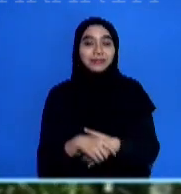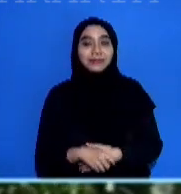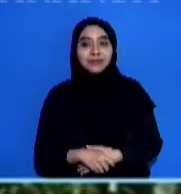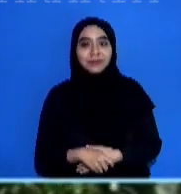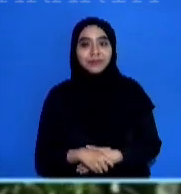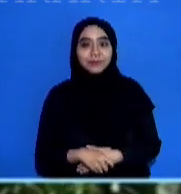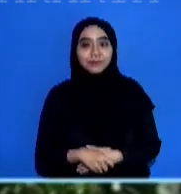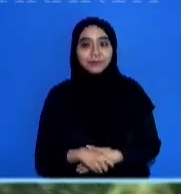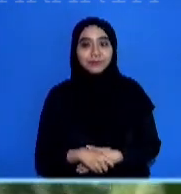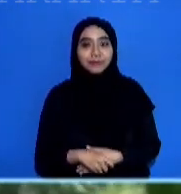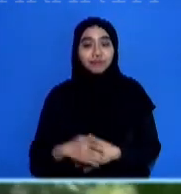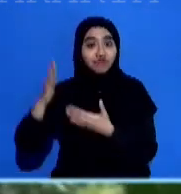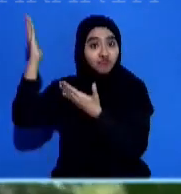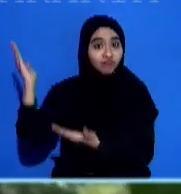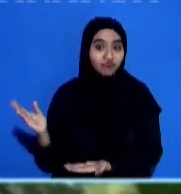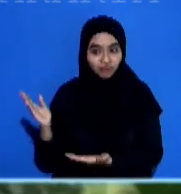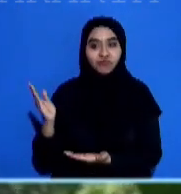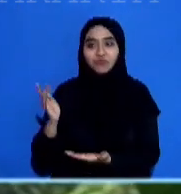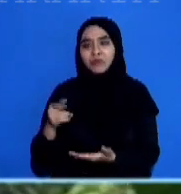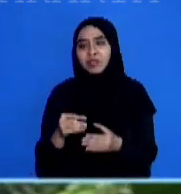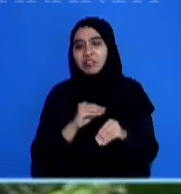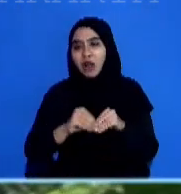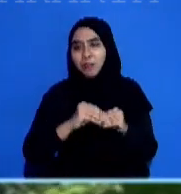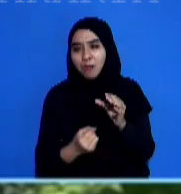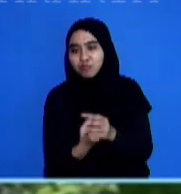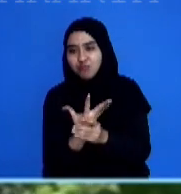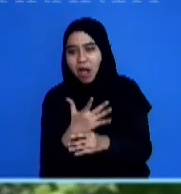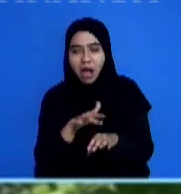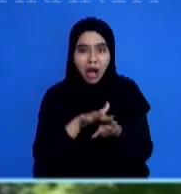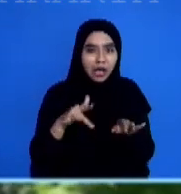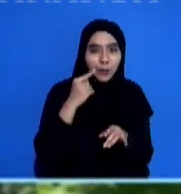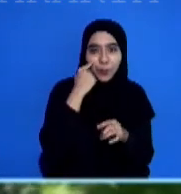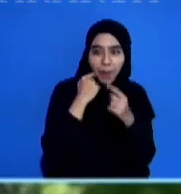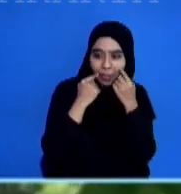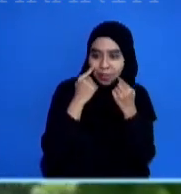pengantinanankar air mata pengantinj jisan Sekar